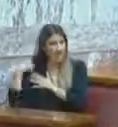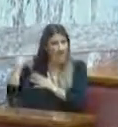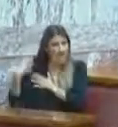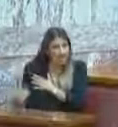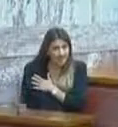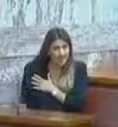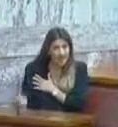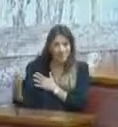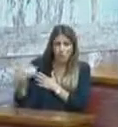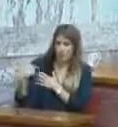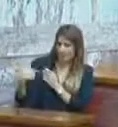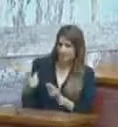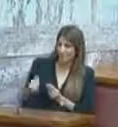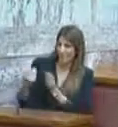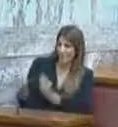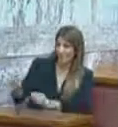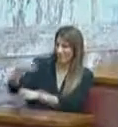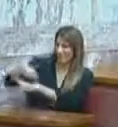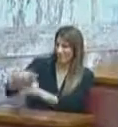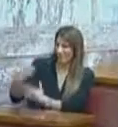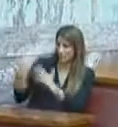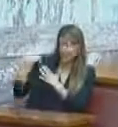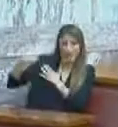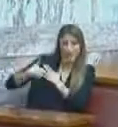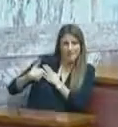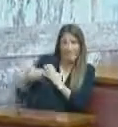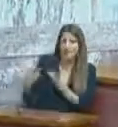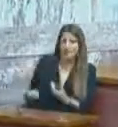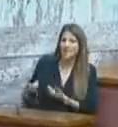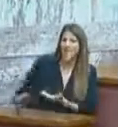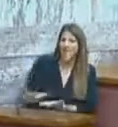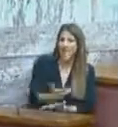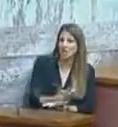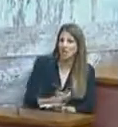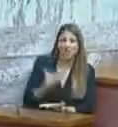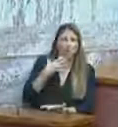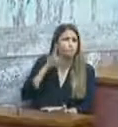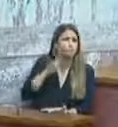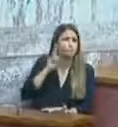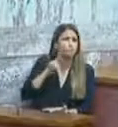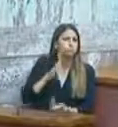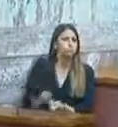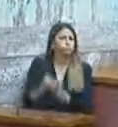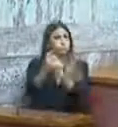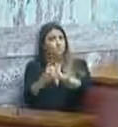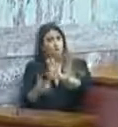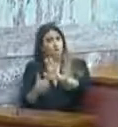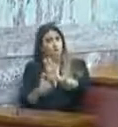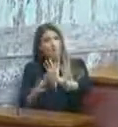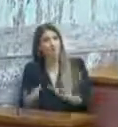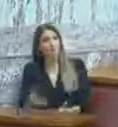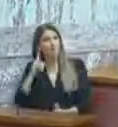δίνουμε τώρα εμείς. Για ποιο λόγο την νομιμοποίηση εσόδων από εγκληματική δραστηριότητα την έχετε συμπεριλάβει μέσα στα